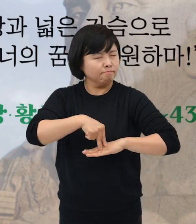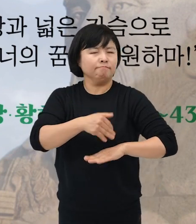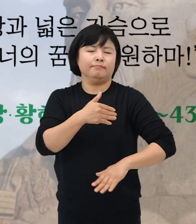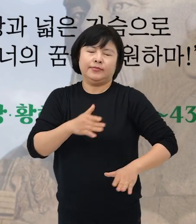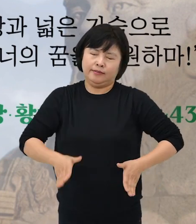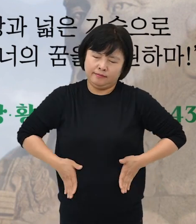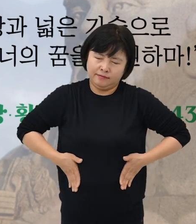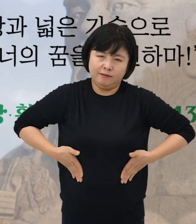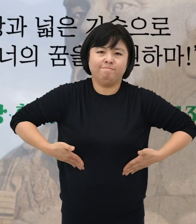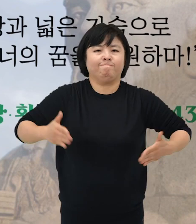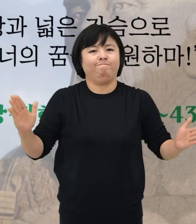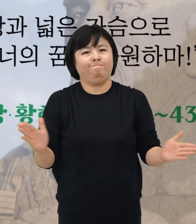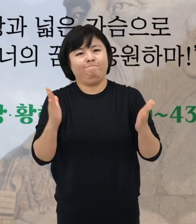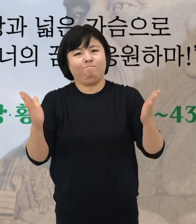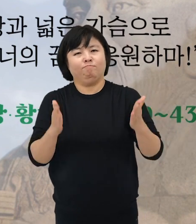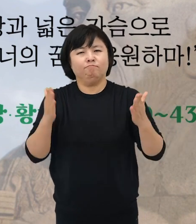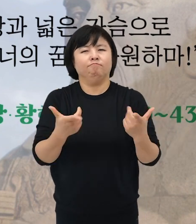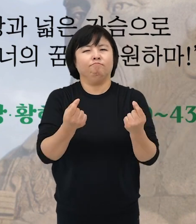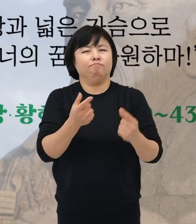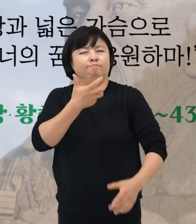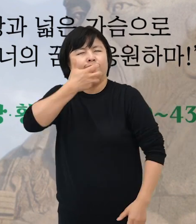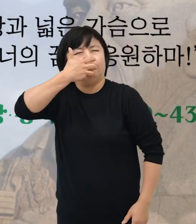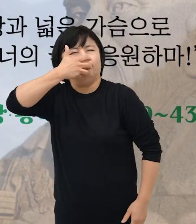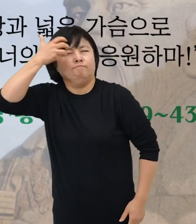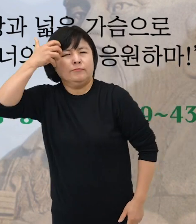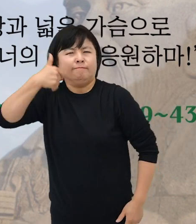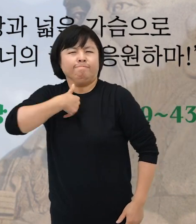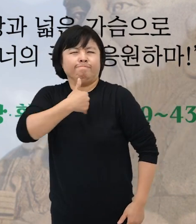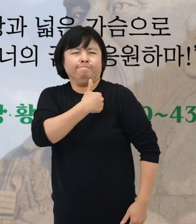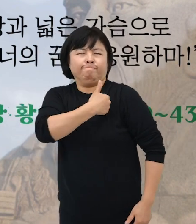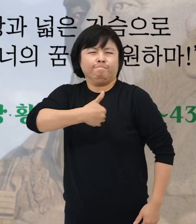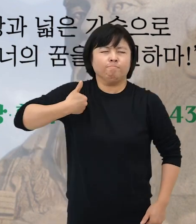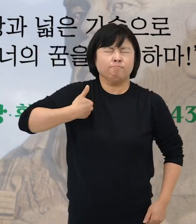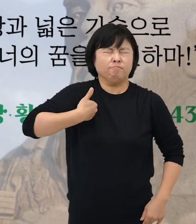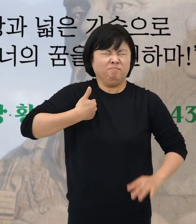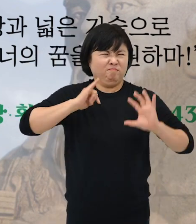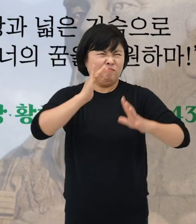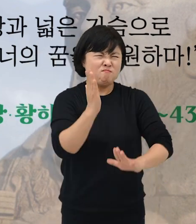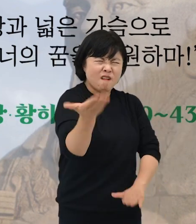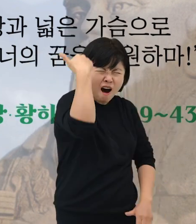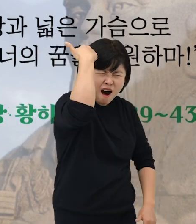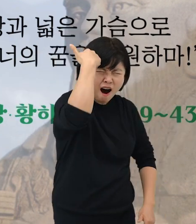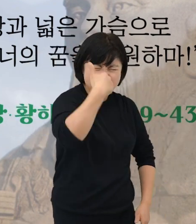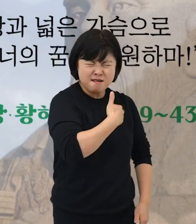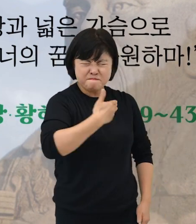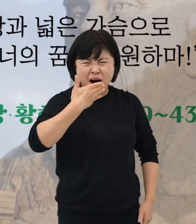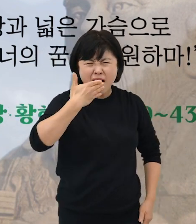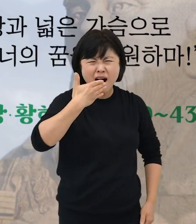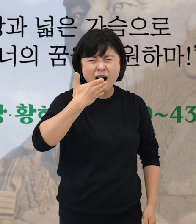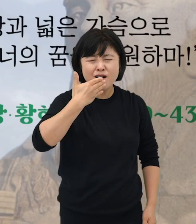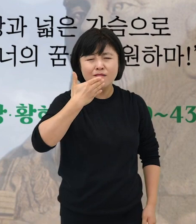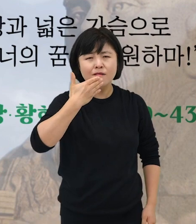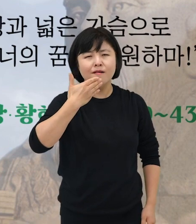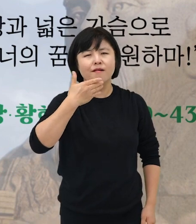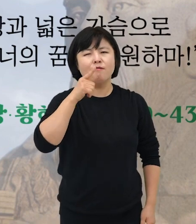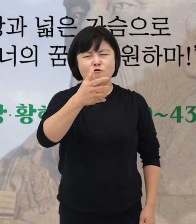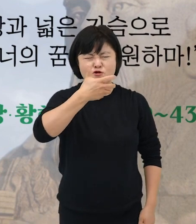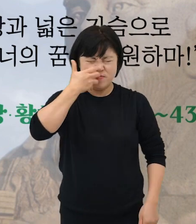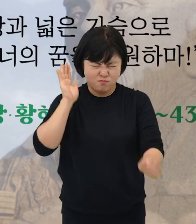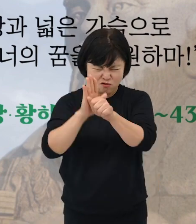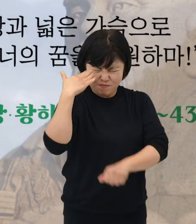격려하신다. 그래, 그렇게 높은 이상과 넓은 가슴으로 세상과 당당히 맞서거라. 너의